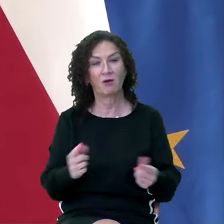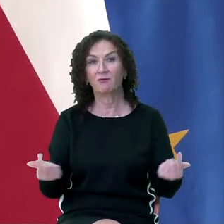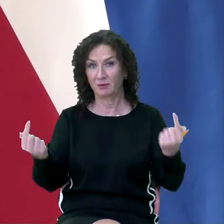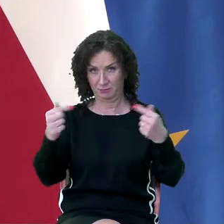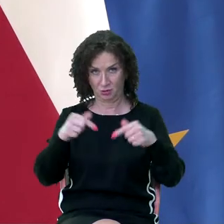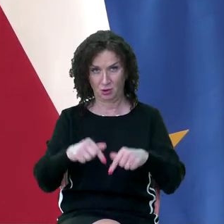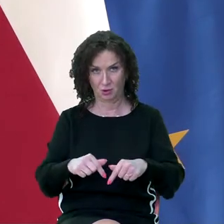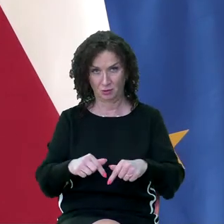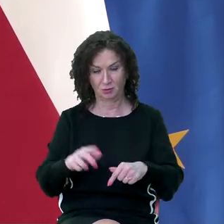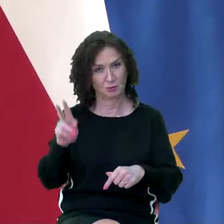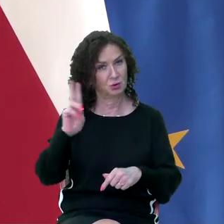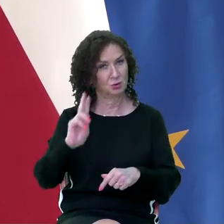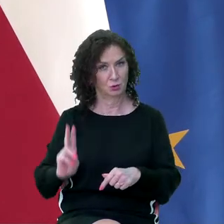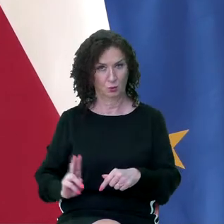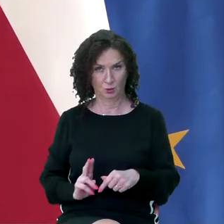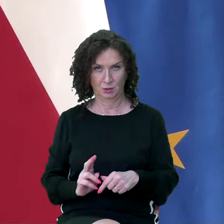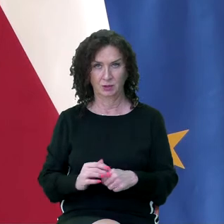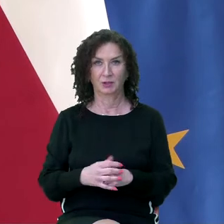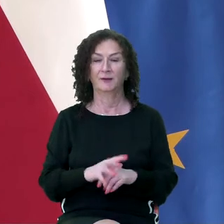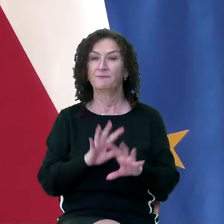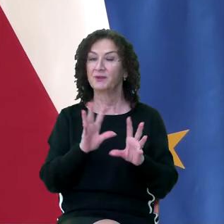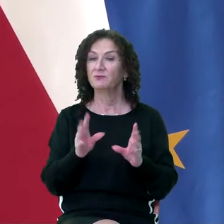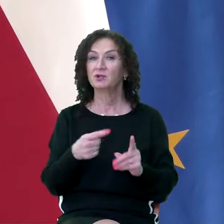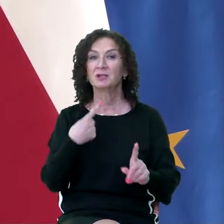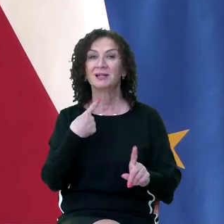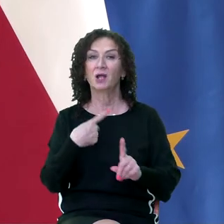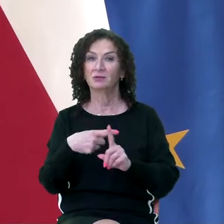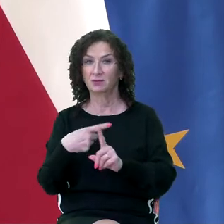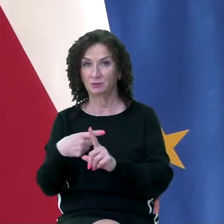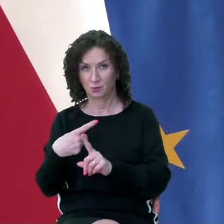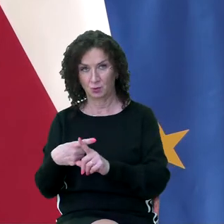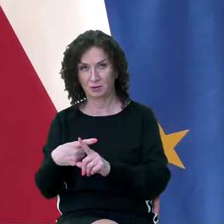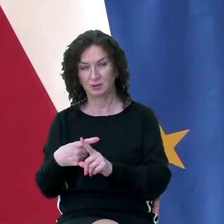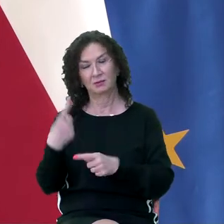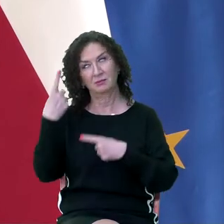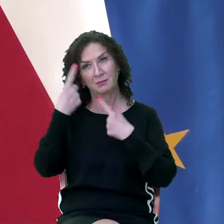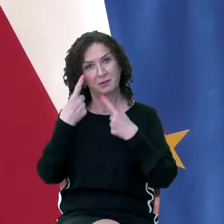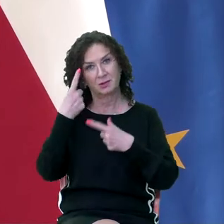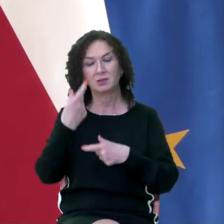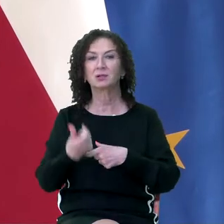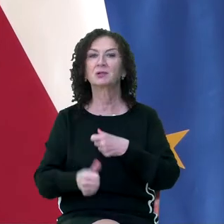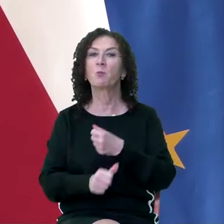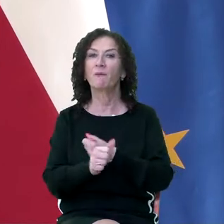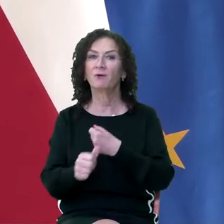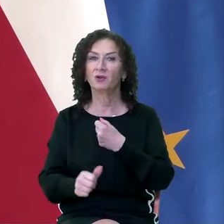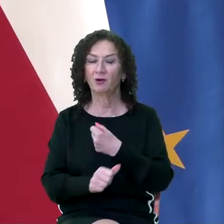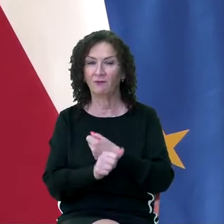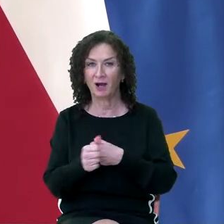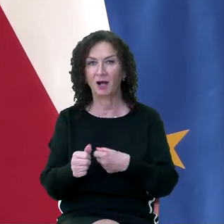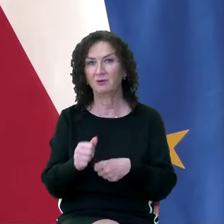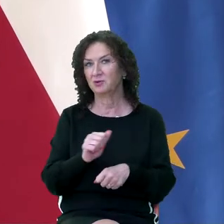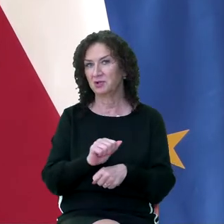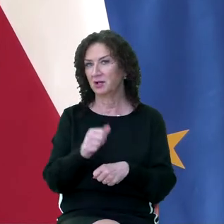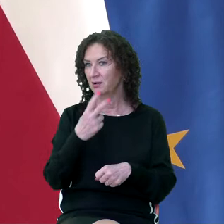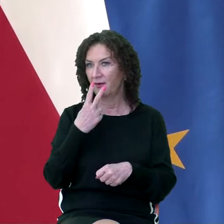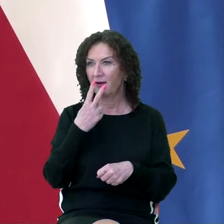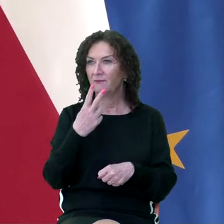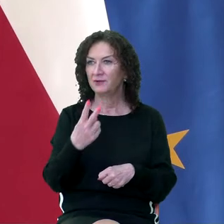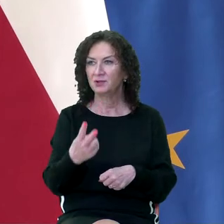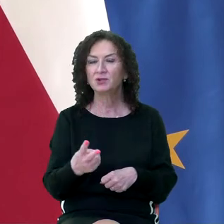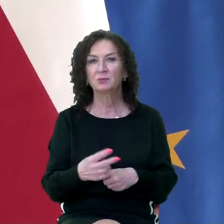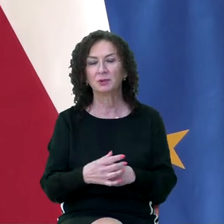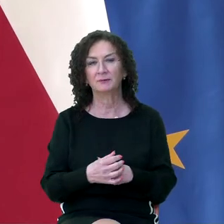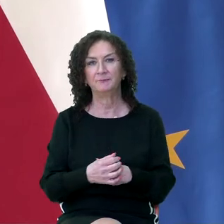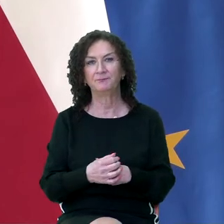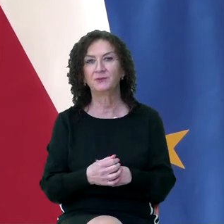proszę Państwa, mam nadzieję, że sprawiły, że zostaliśmy dostrzeżeni i zaproszeni właśnie